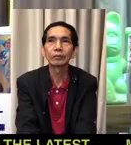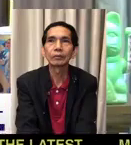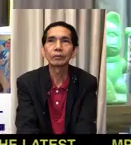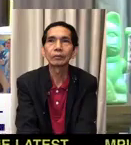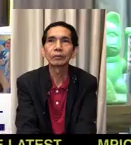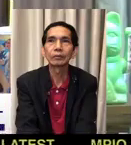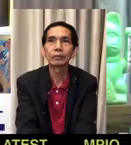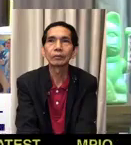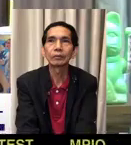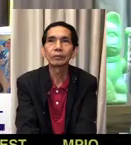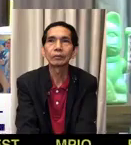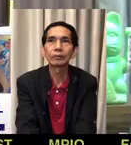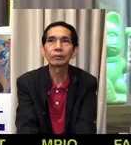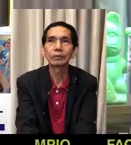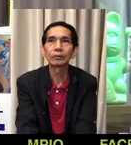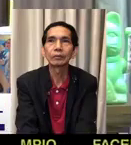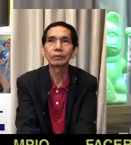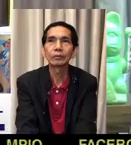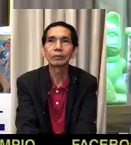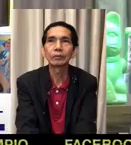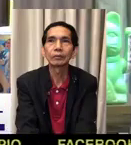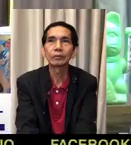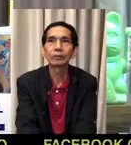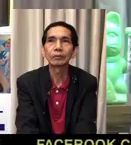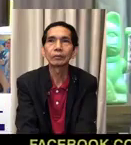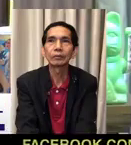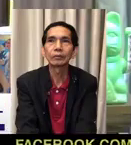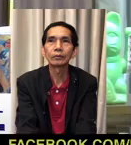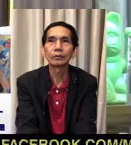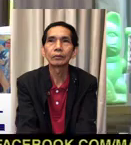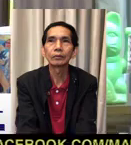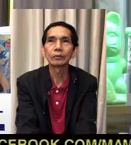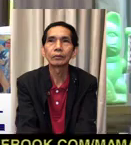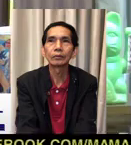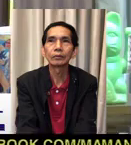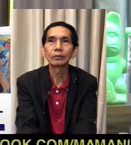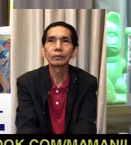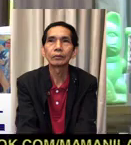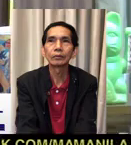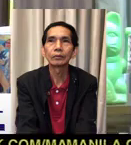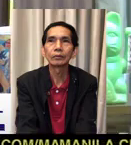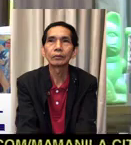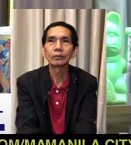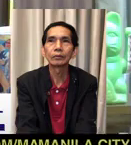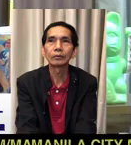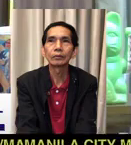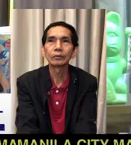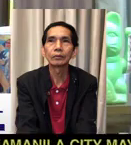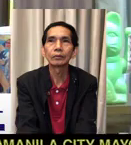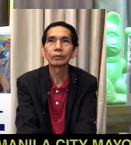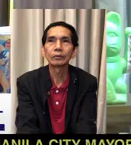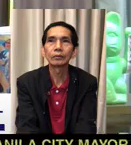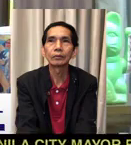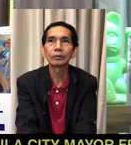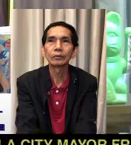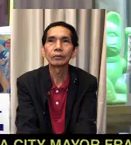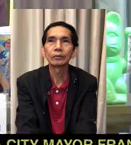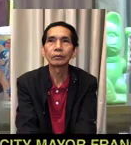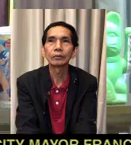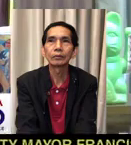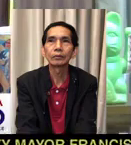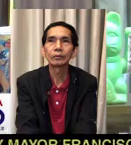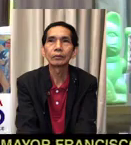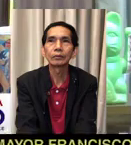Magandang araw. Ah, gabi na pala. Oh, alas 6. Magandang gabi po sa inyo. Ito po ang